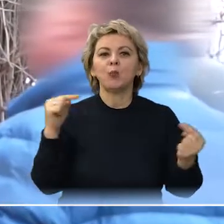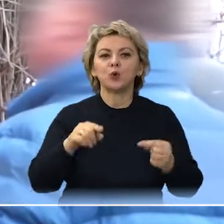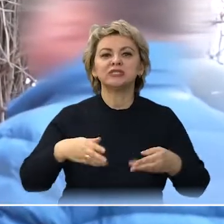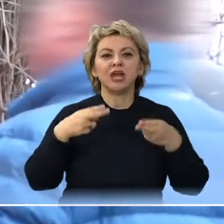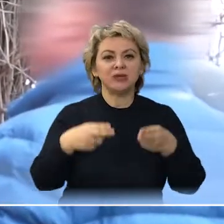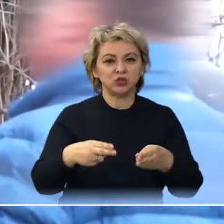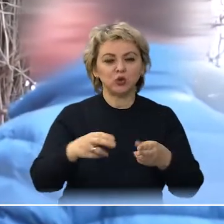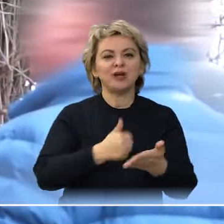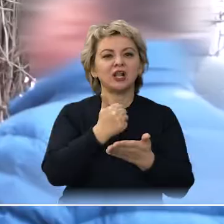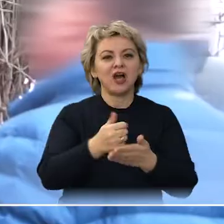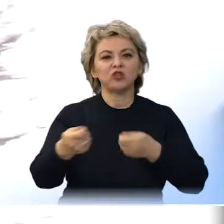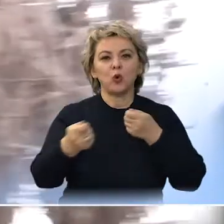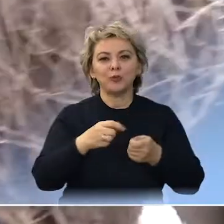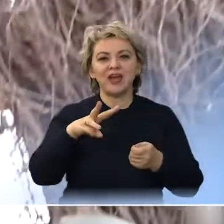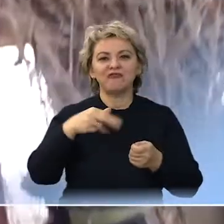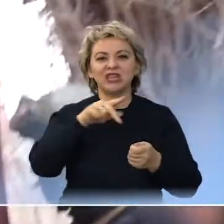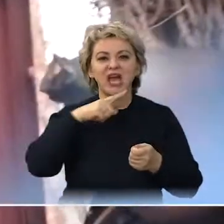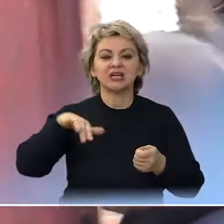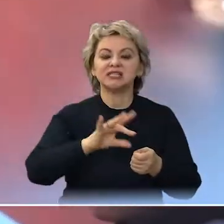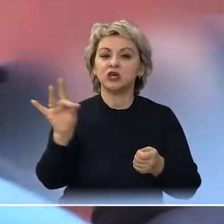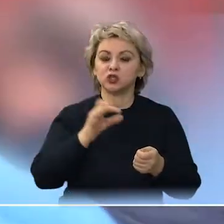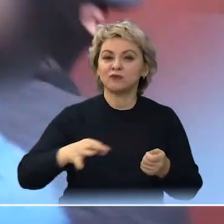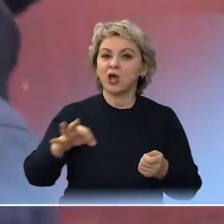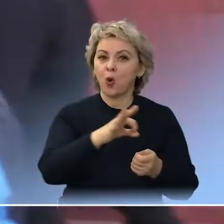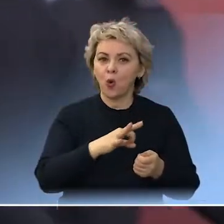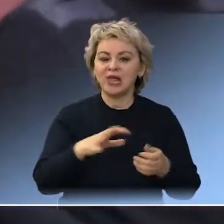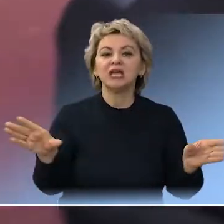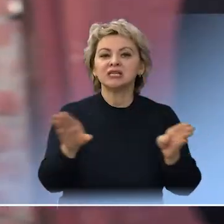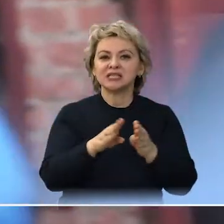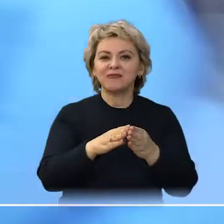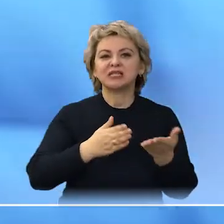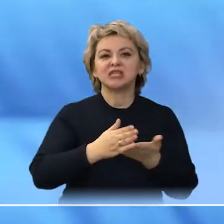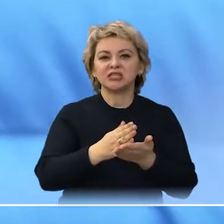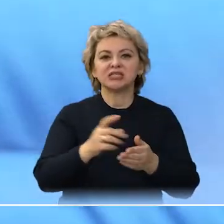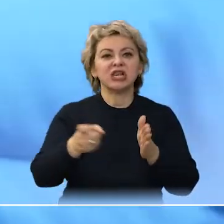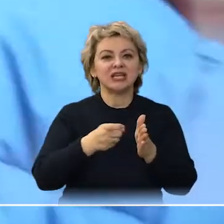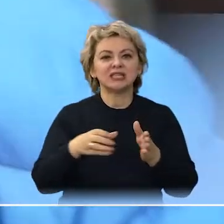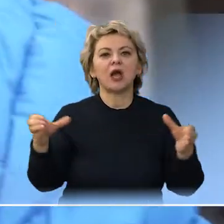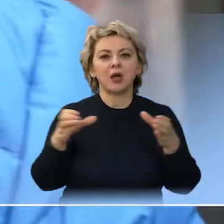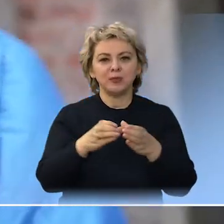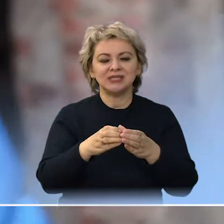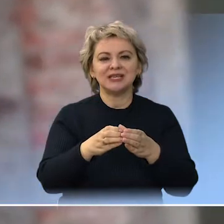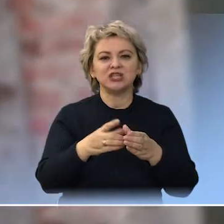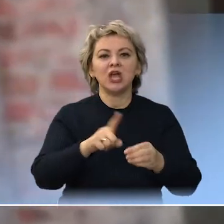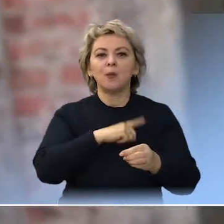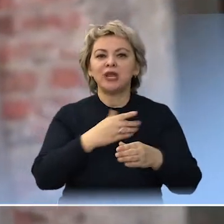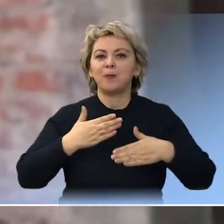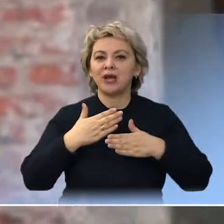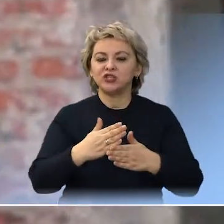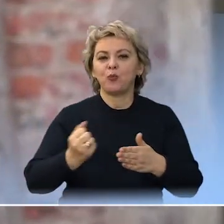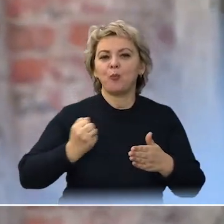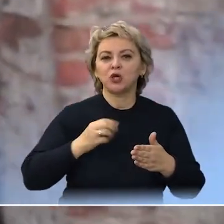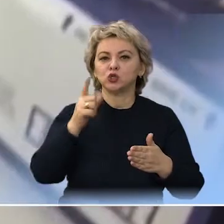противодействия коррупции Главного управления МВД России по Ростовской области совместно с сотрудниками Следственного комитета при силовой поддержке